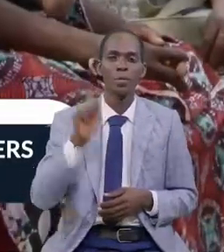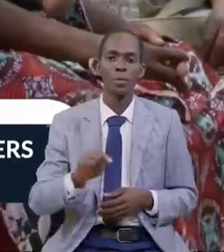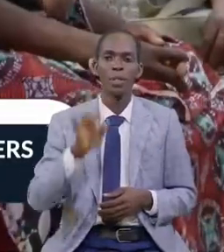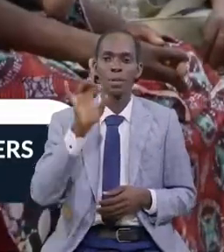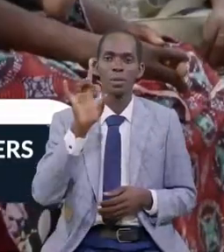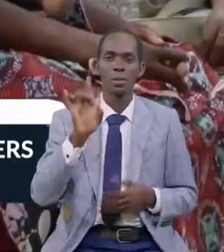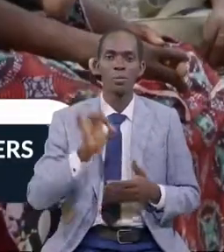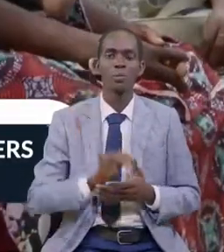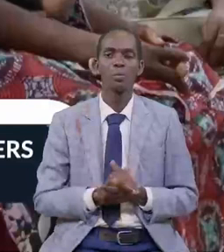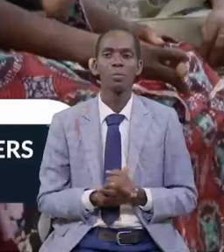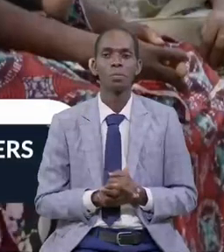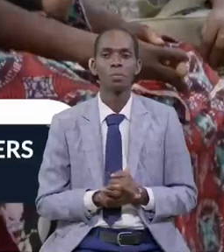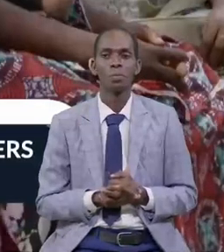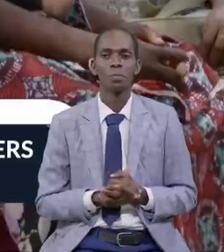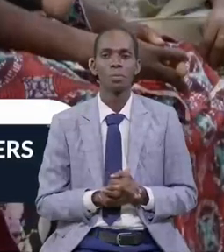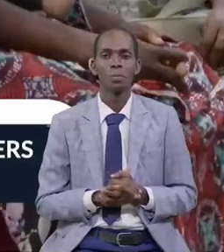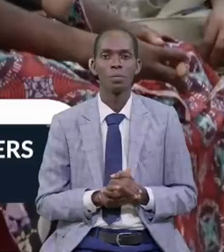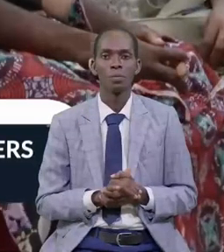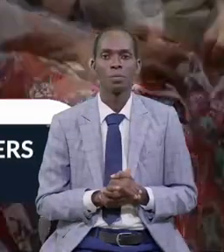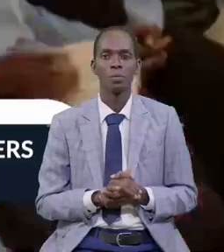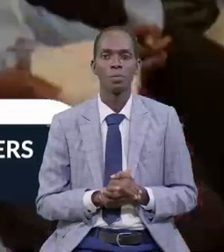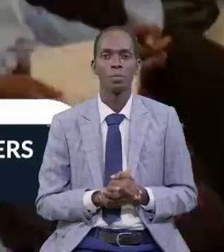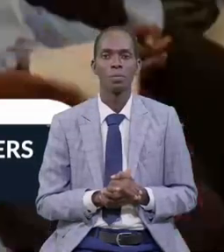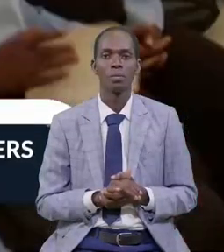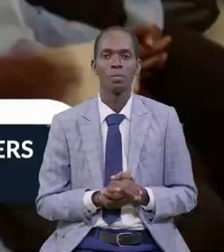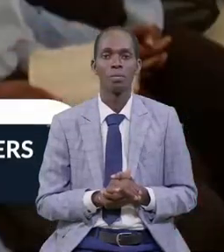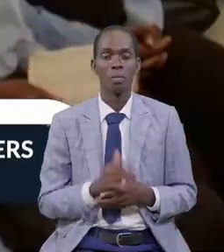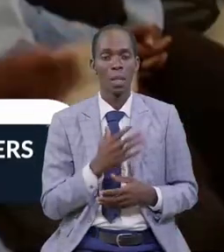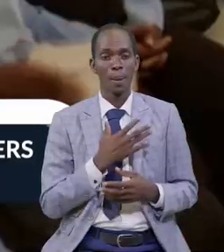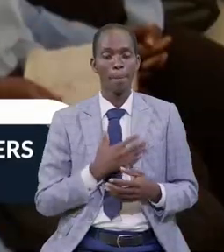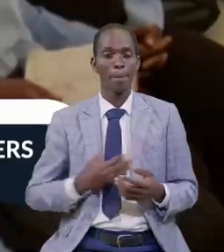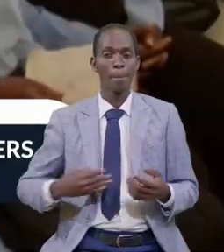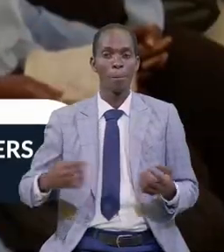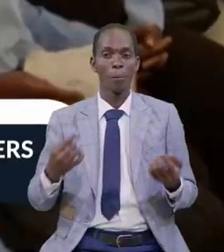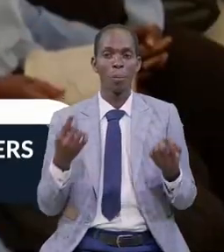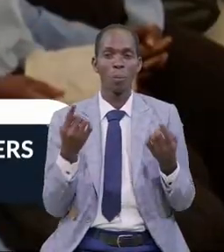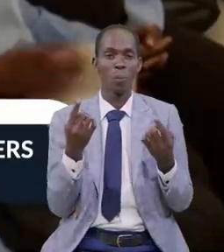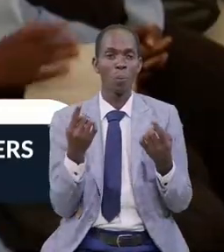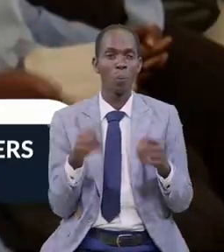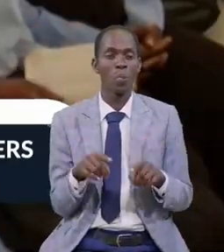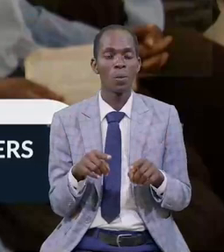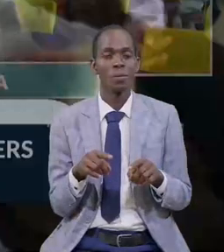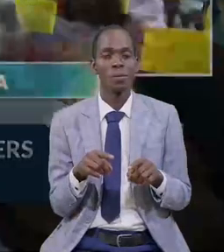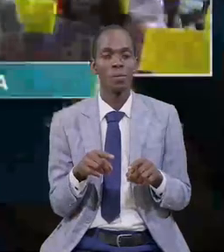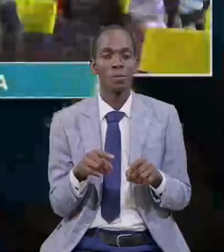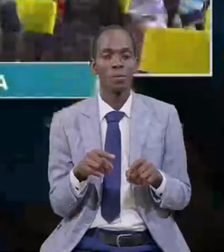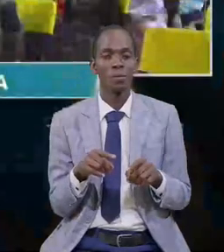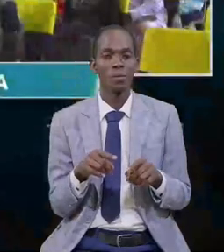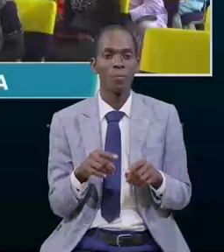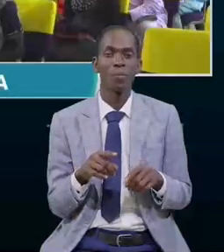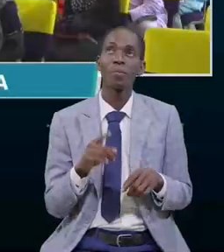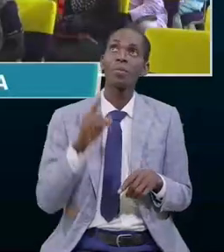apocalypse 5 le verset 8 dit quand il eu pris